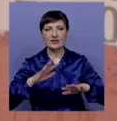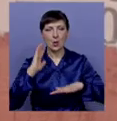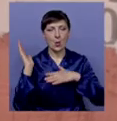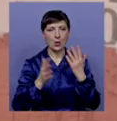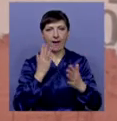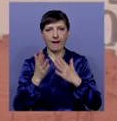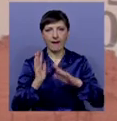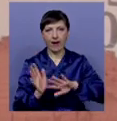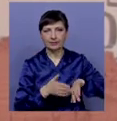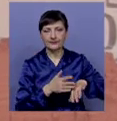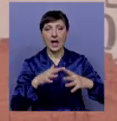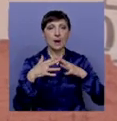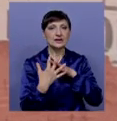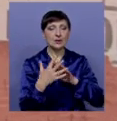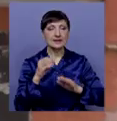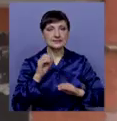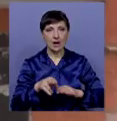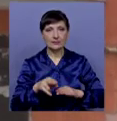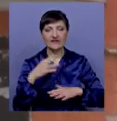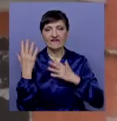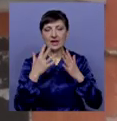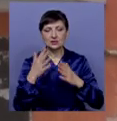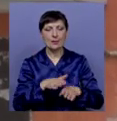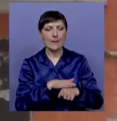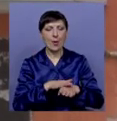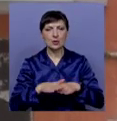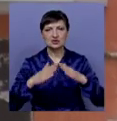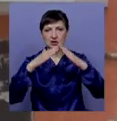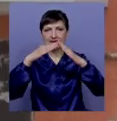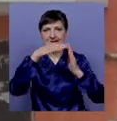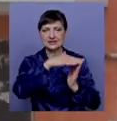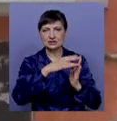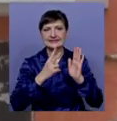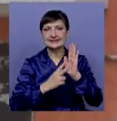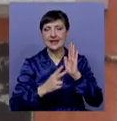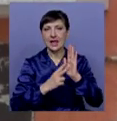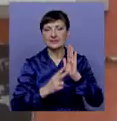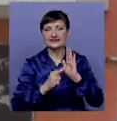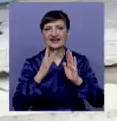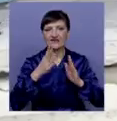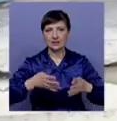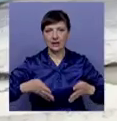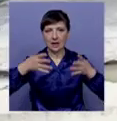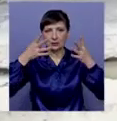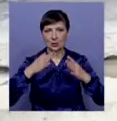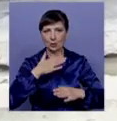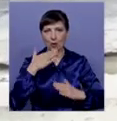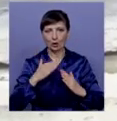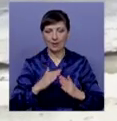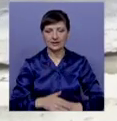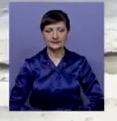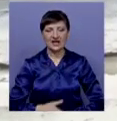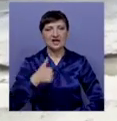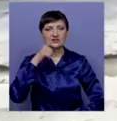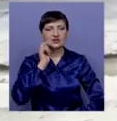ураган а вот в поселке оса потоки ветра полностью сорвали крышу 70 квартирной многоэтажки шел хотток вчера